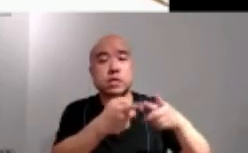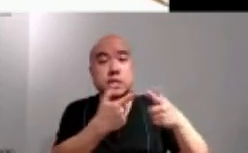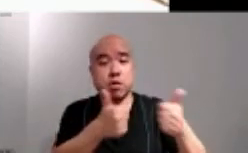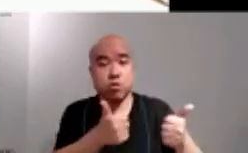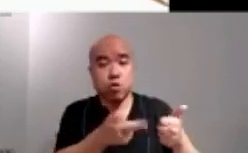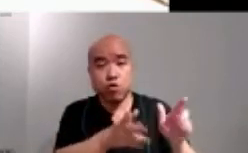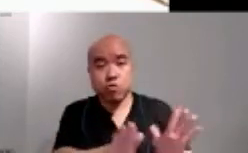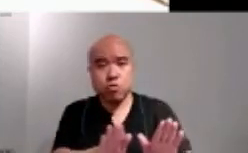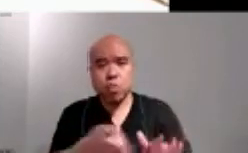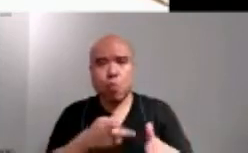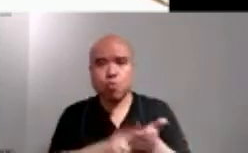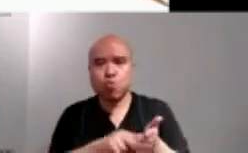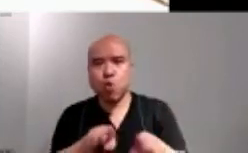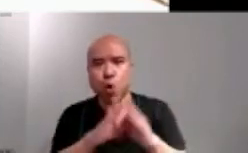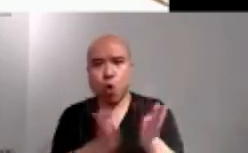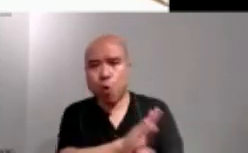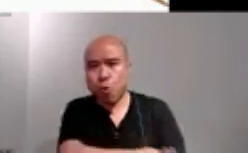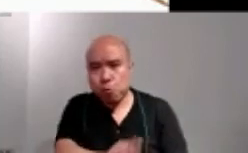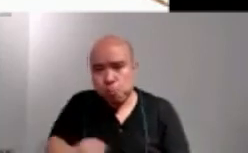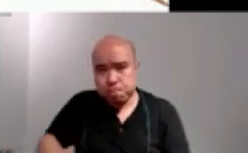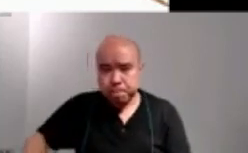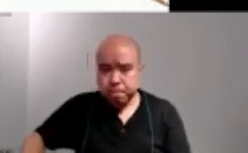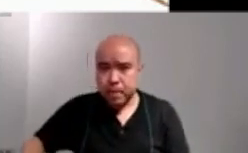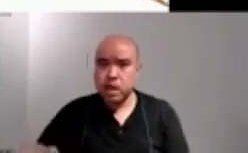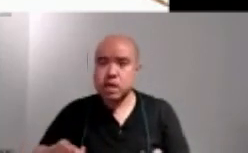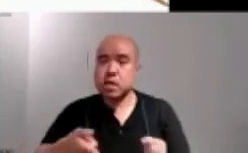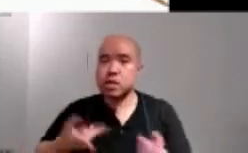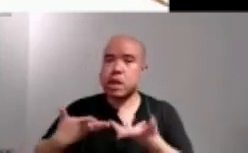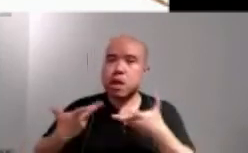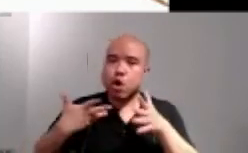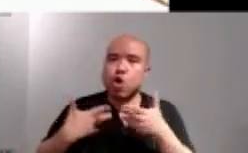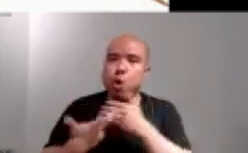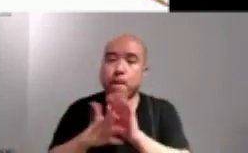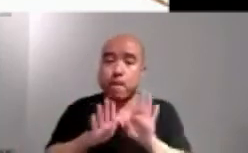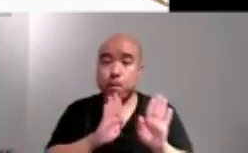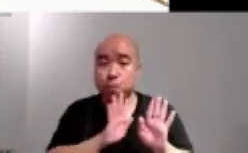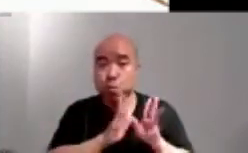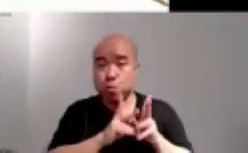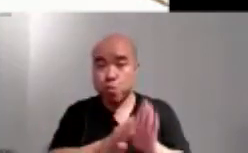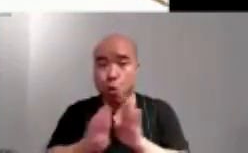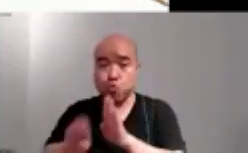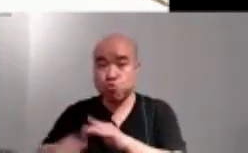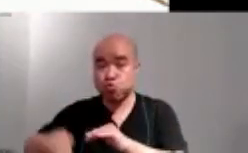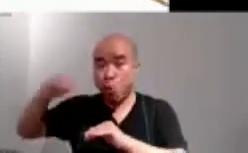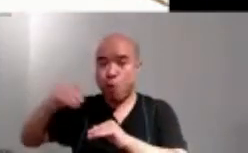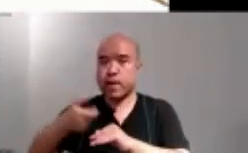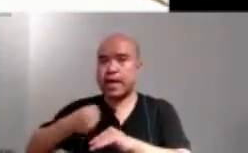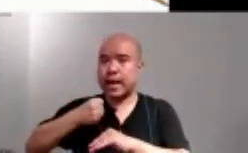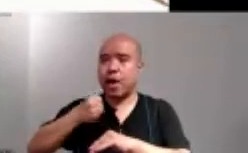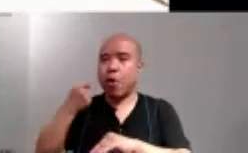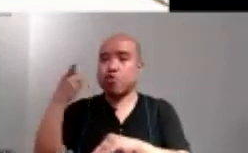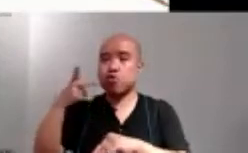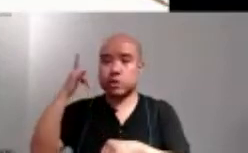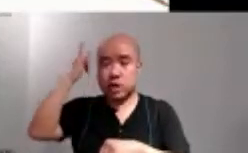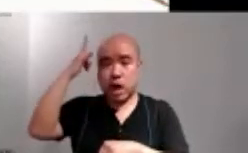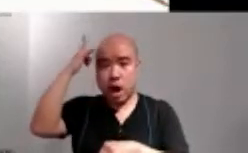个小朋友都有生存、受保护、发展和参与的权利。我们的愿景是透过